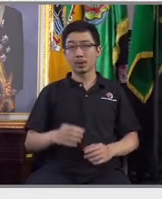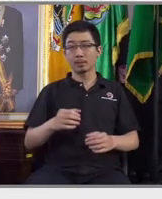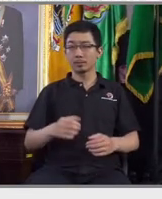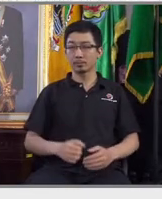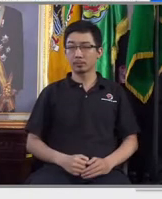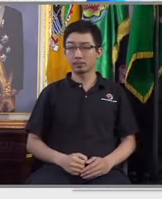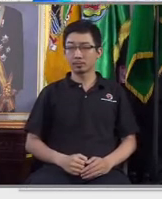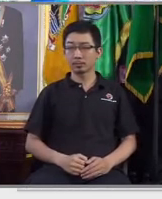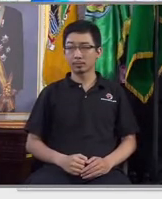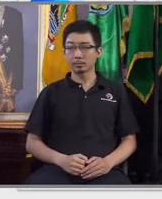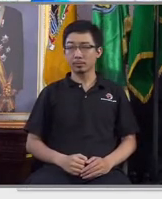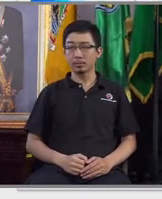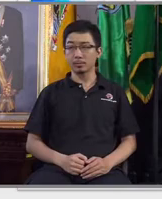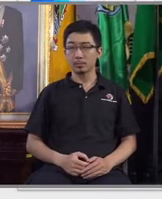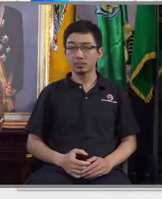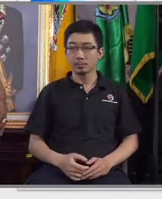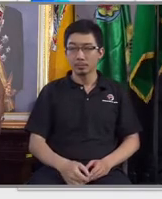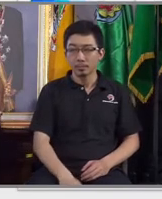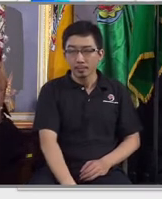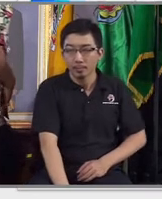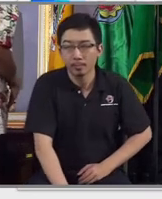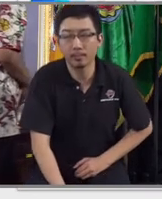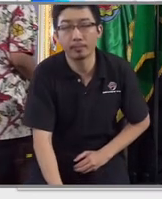untuk penyelesaian itu program Perpres